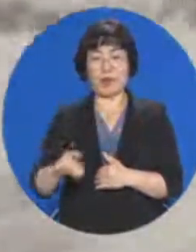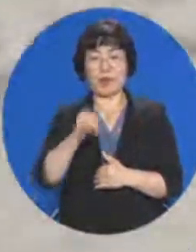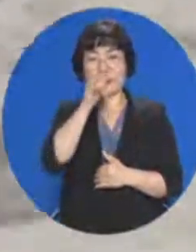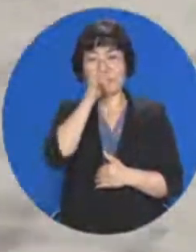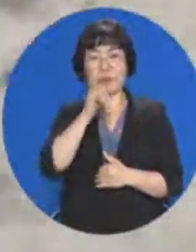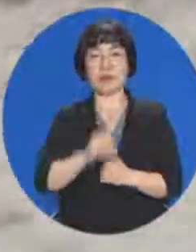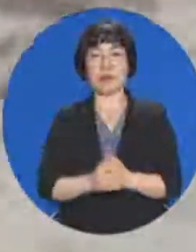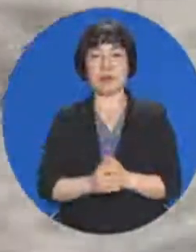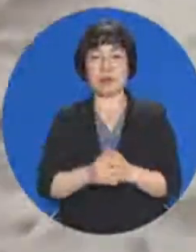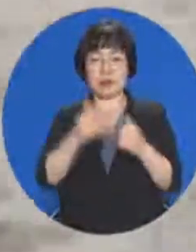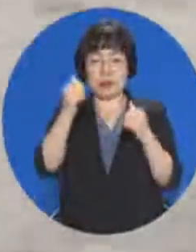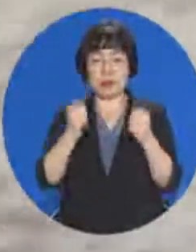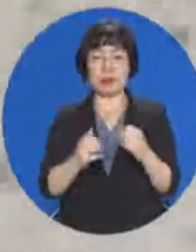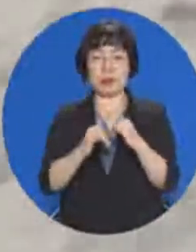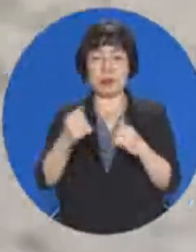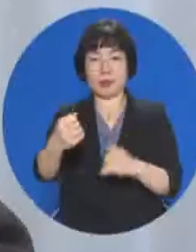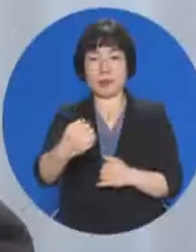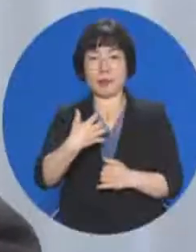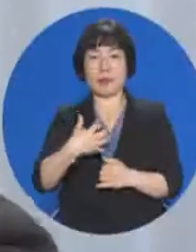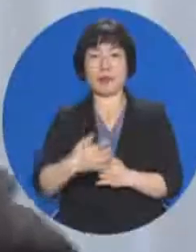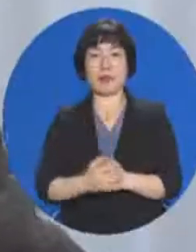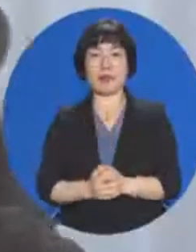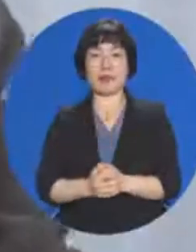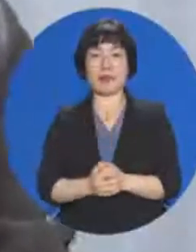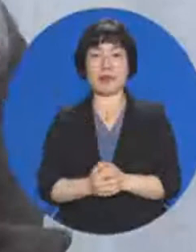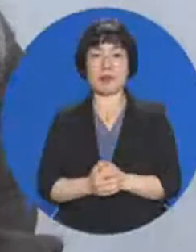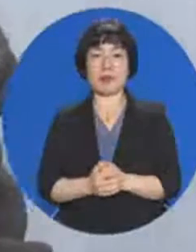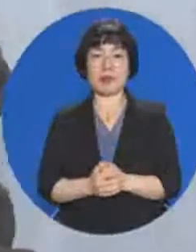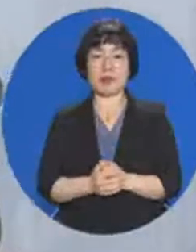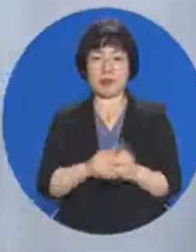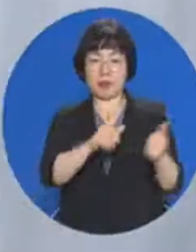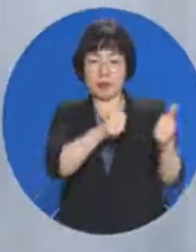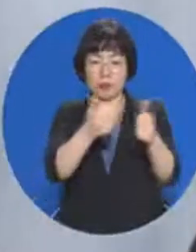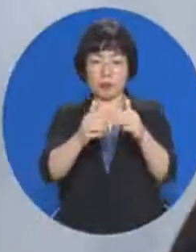있었다고 살아남은 주민들은 회상합니다. 저 신체가